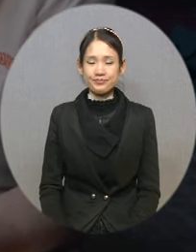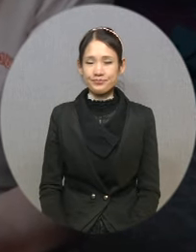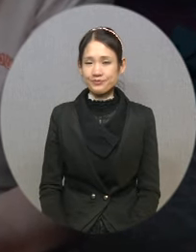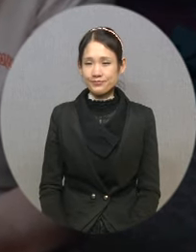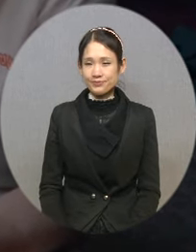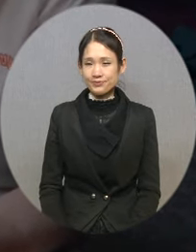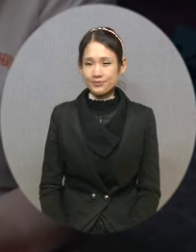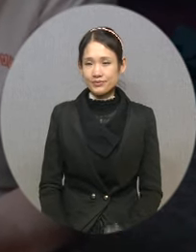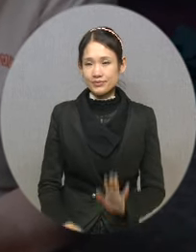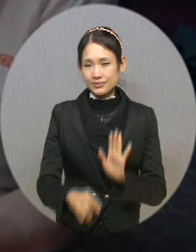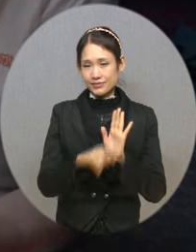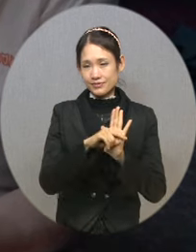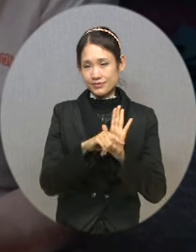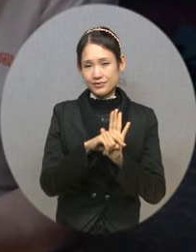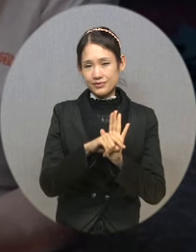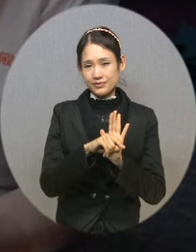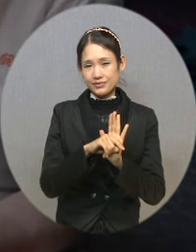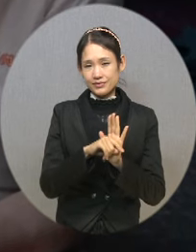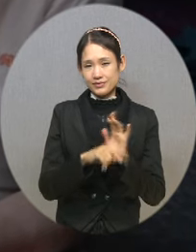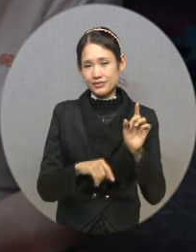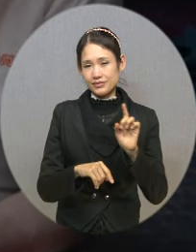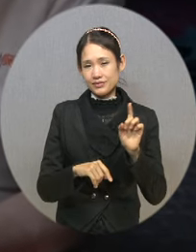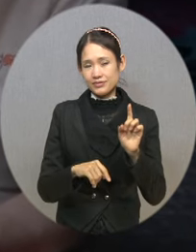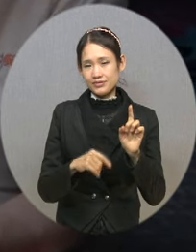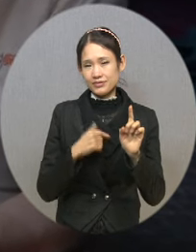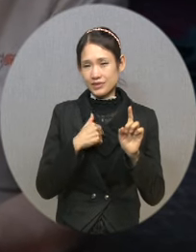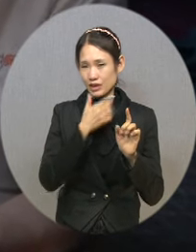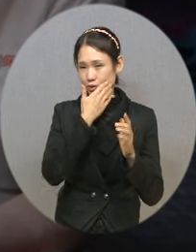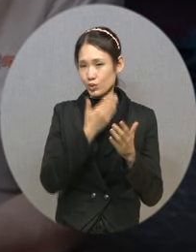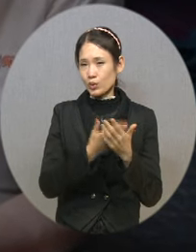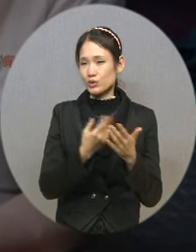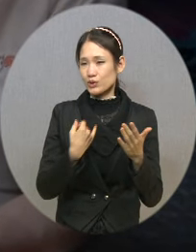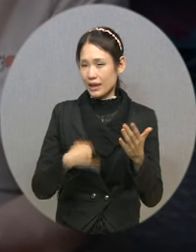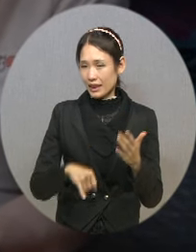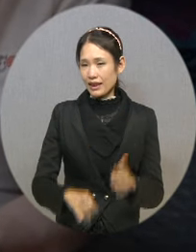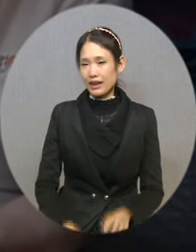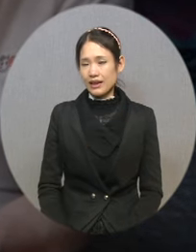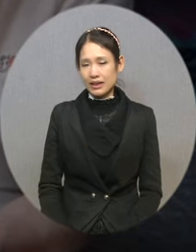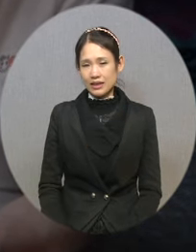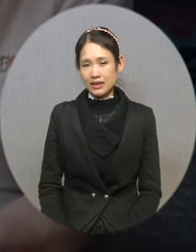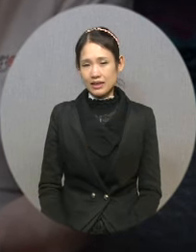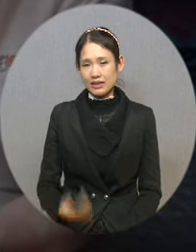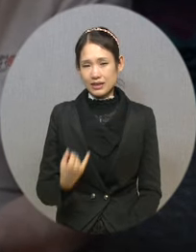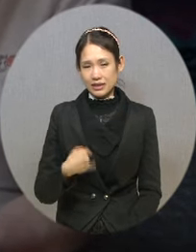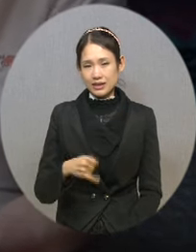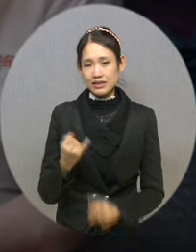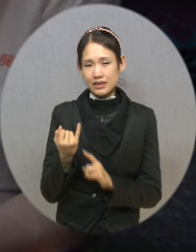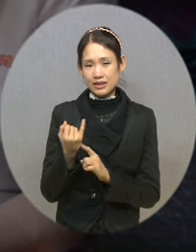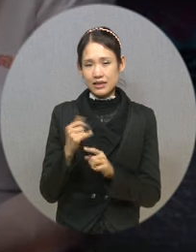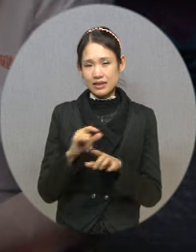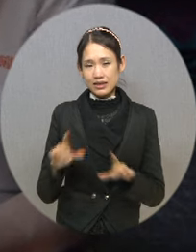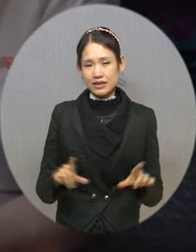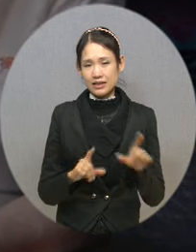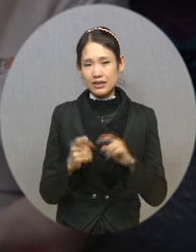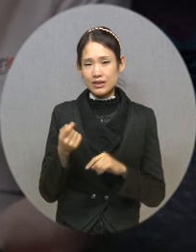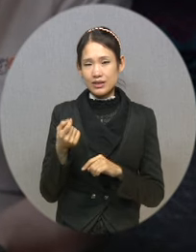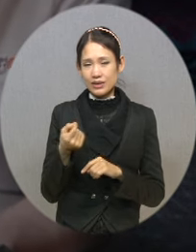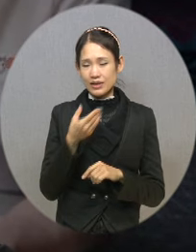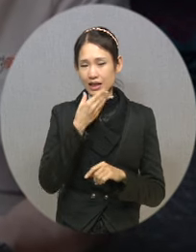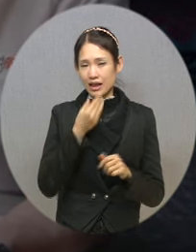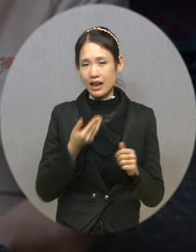또 마이너스 10점은 제 소중한 딸이죠. 제 딸에게 일상의 어떤 소소한